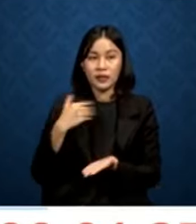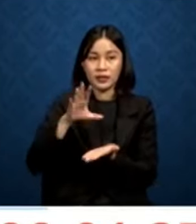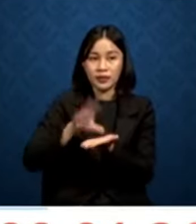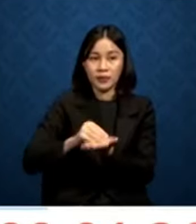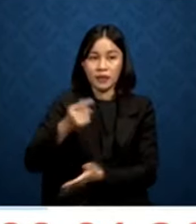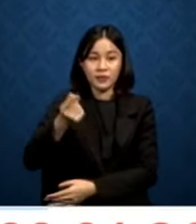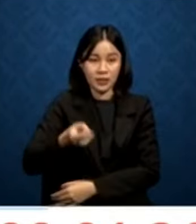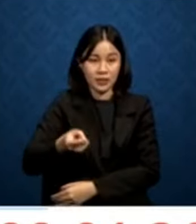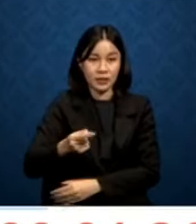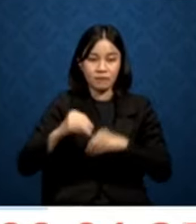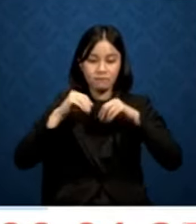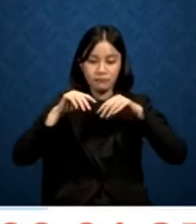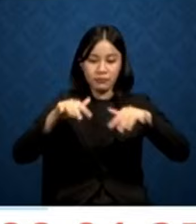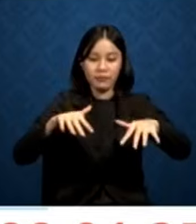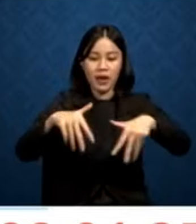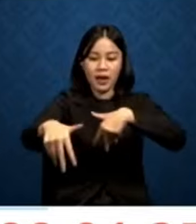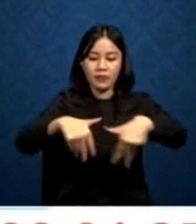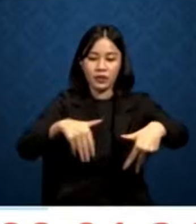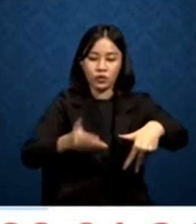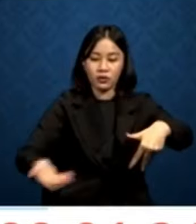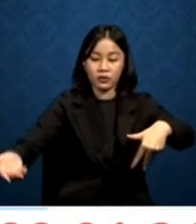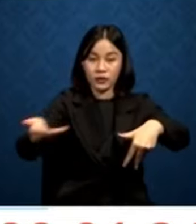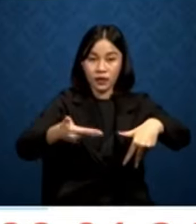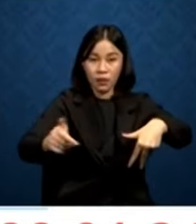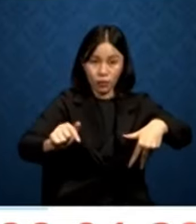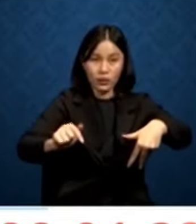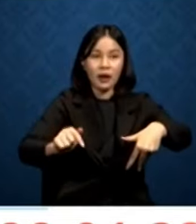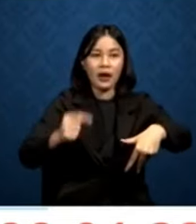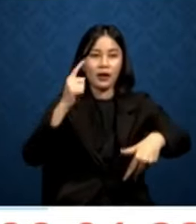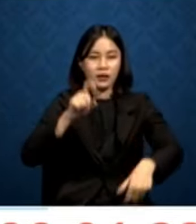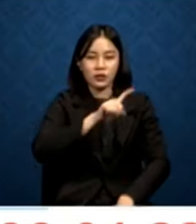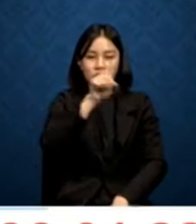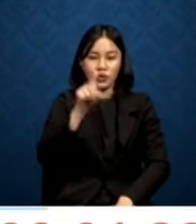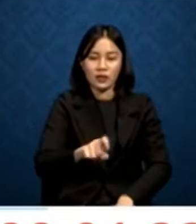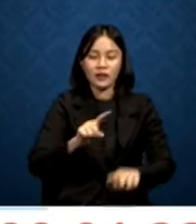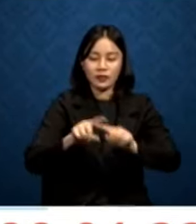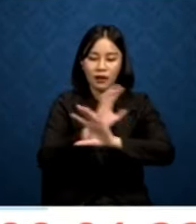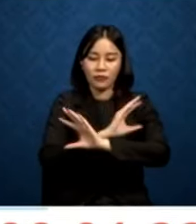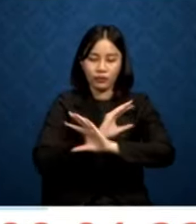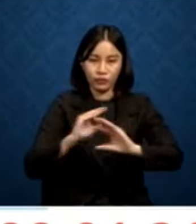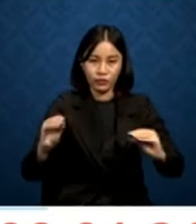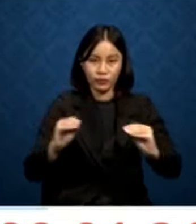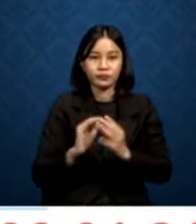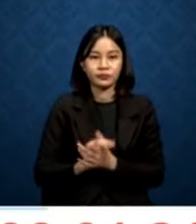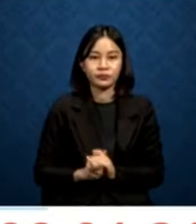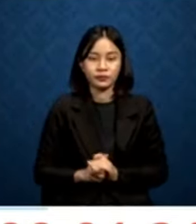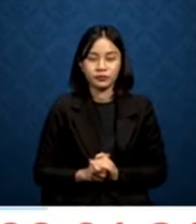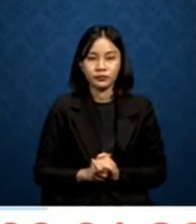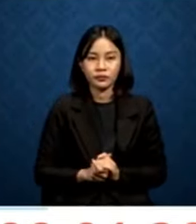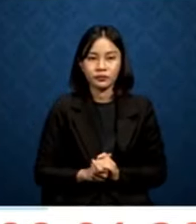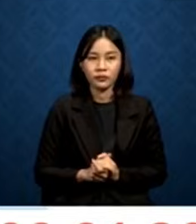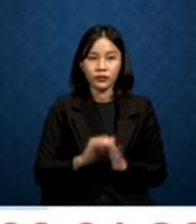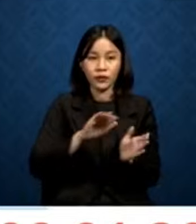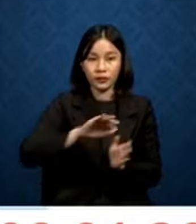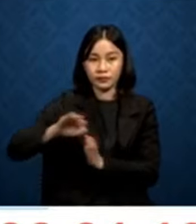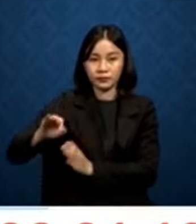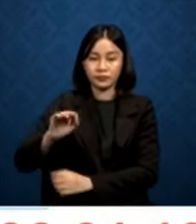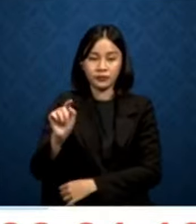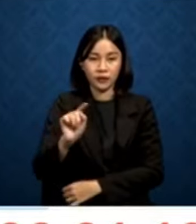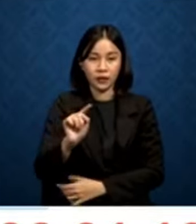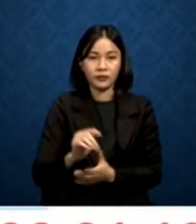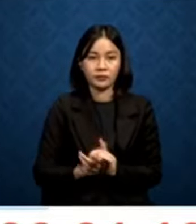กัประชาชนให้ประชาชนได้ tactile สงสัยในประเด็นี้ในส่วนเรื่องท